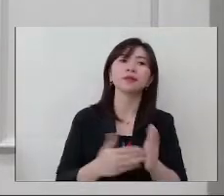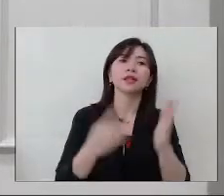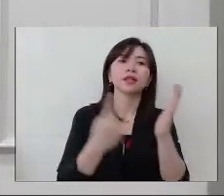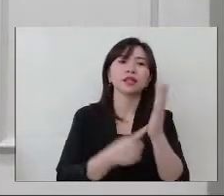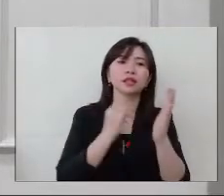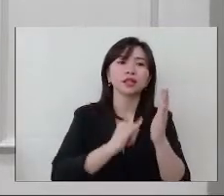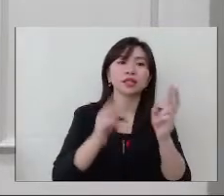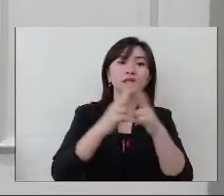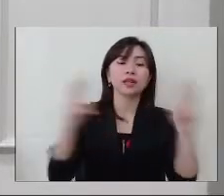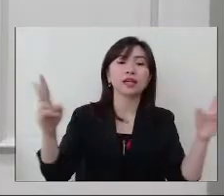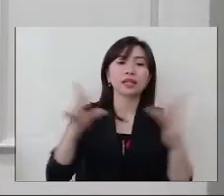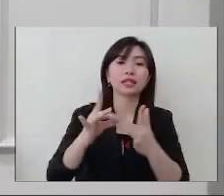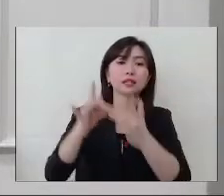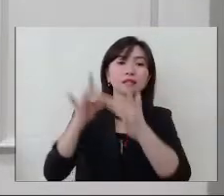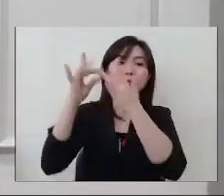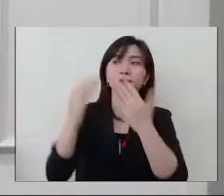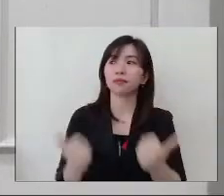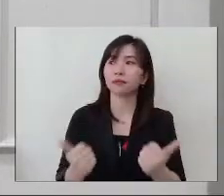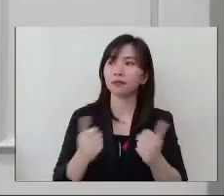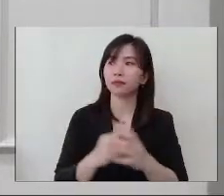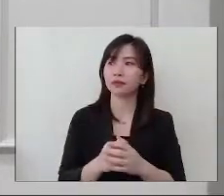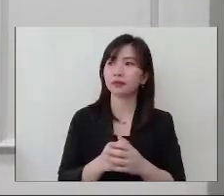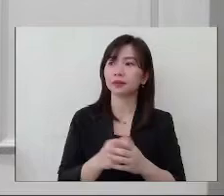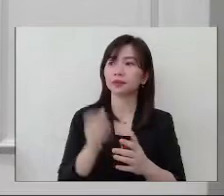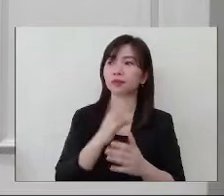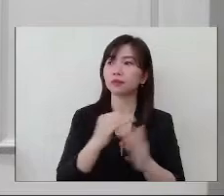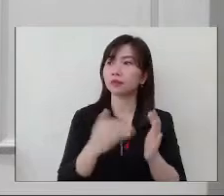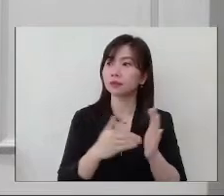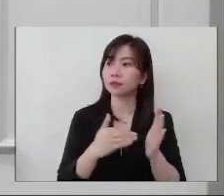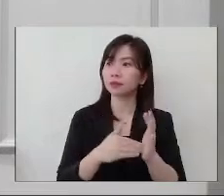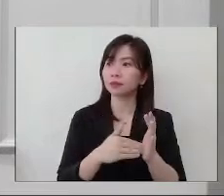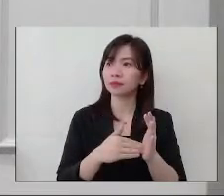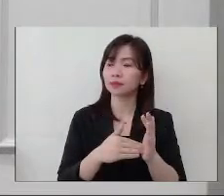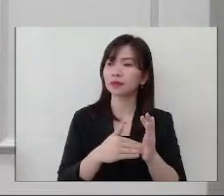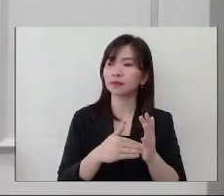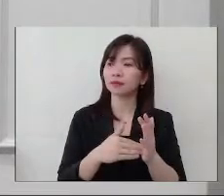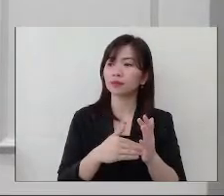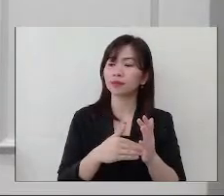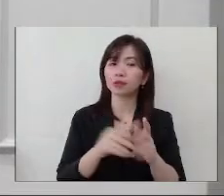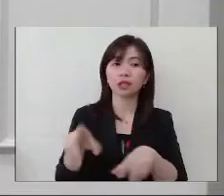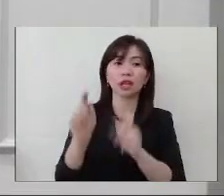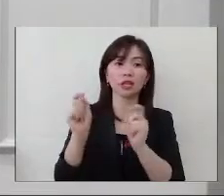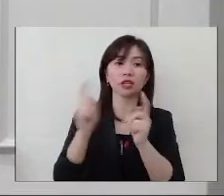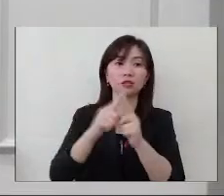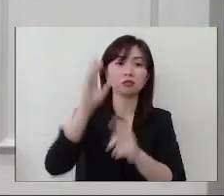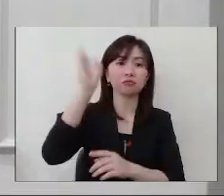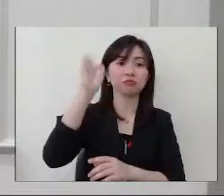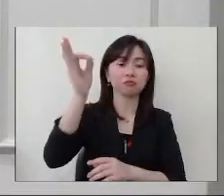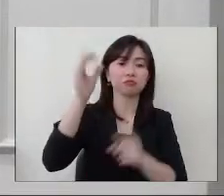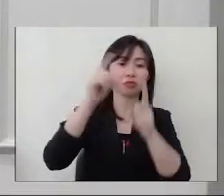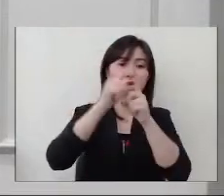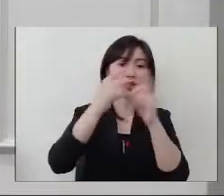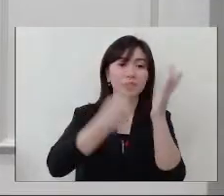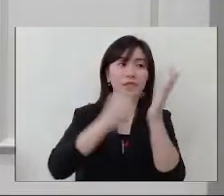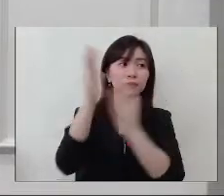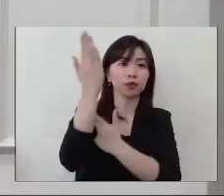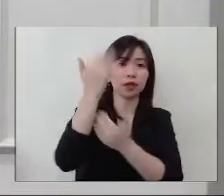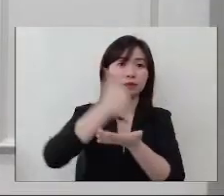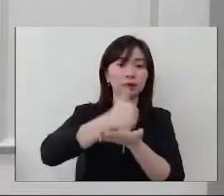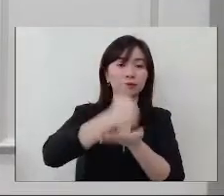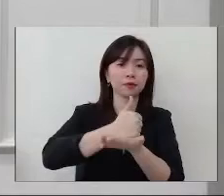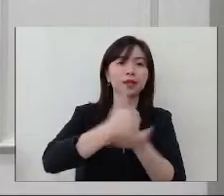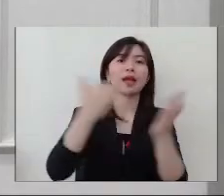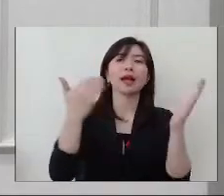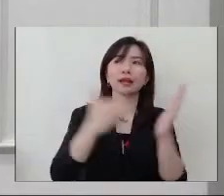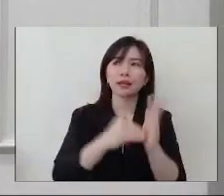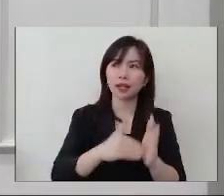is nagkaroon ng revival, and ako po ay napagkatiwalaan ng maghayag ng salita ng Diyos. Tama po ang ating mahal na pastor. I've been